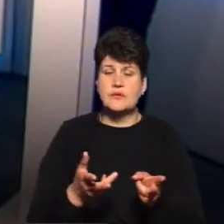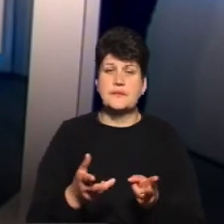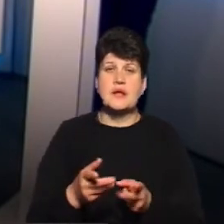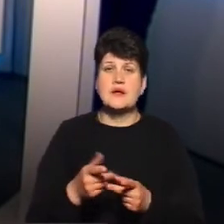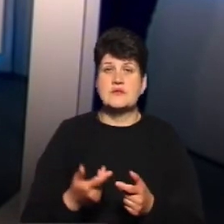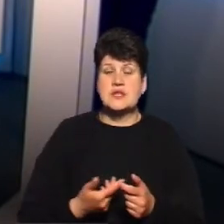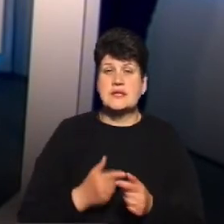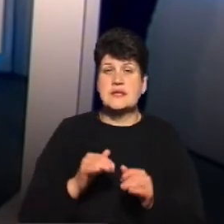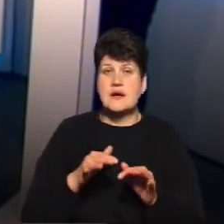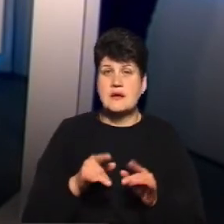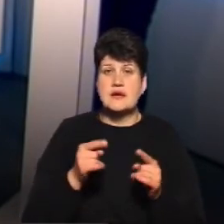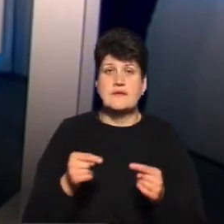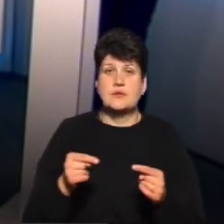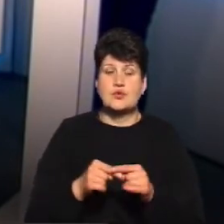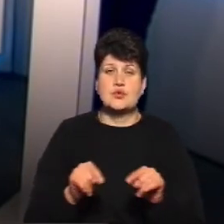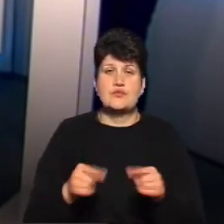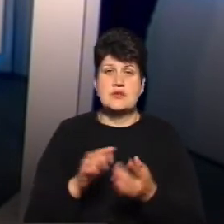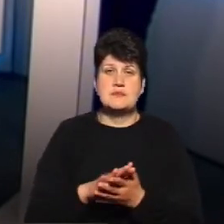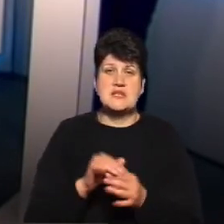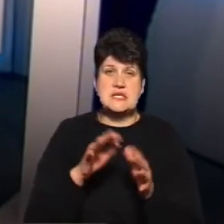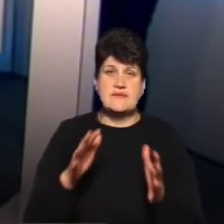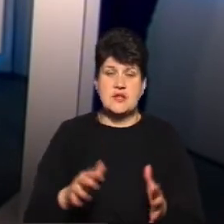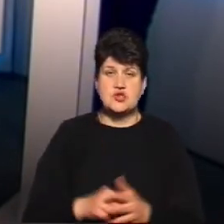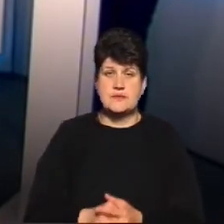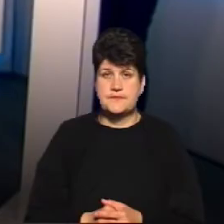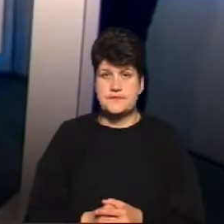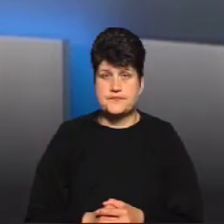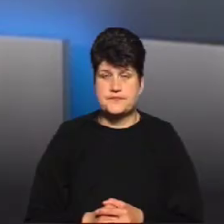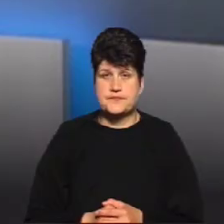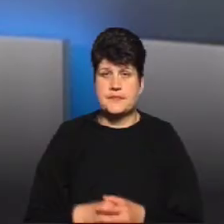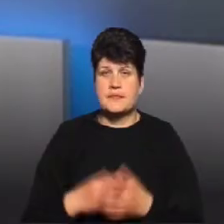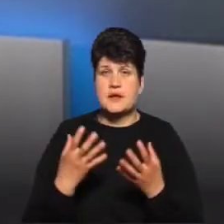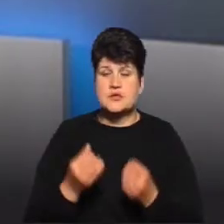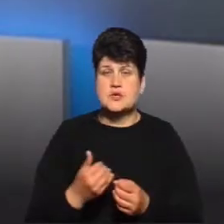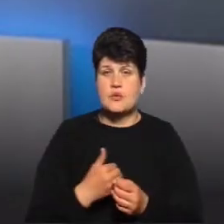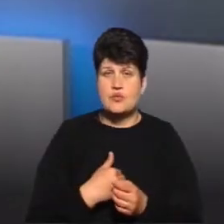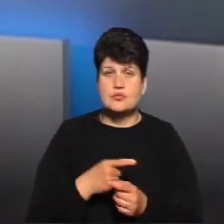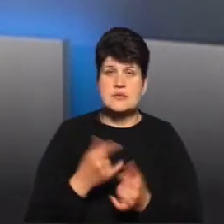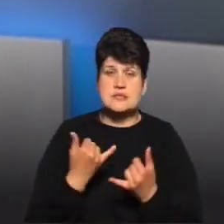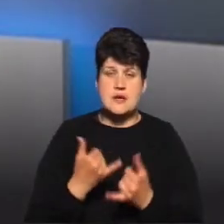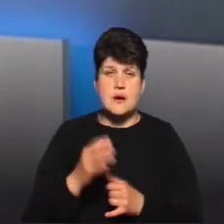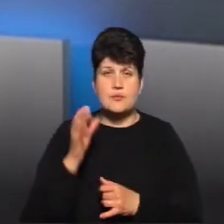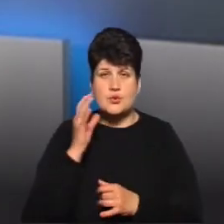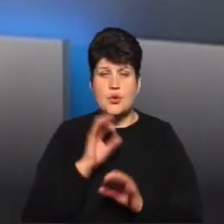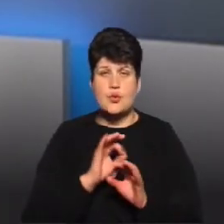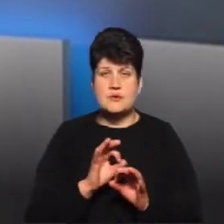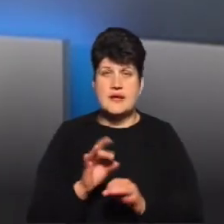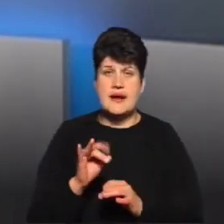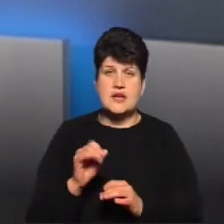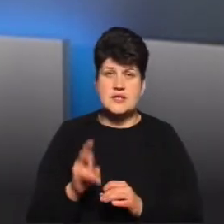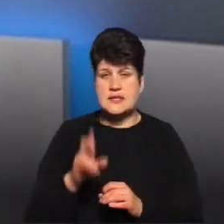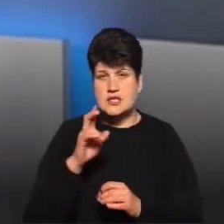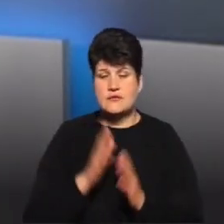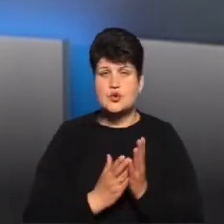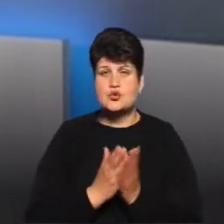відповідно створюються стихійні сміттєзвалища. Ще хочу, аби ми зараз послухали коментар речниці Державної служби з надзвичайних